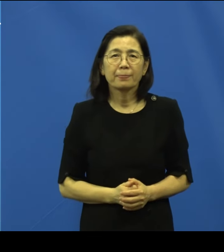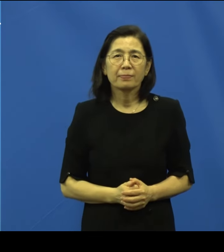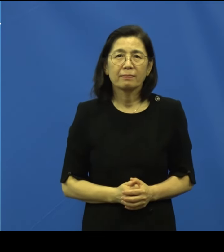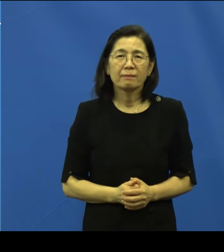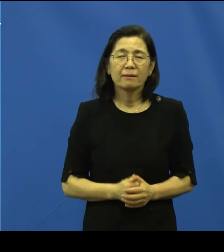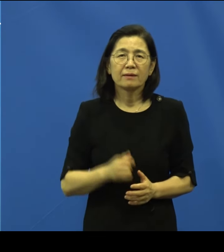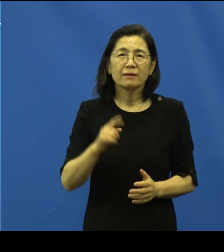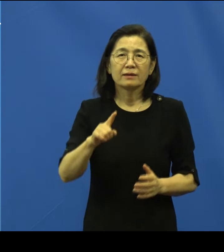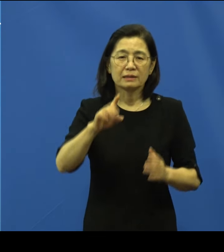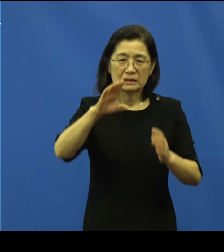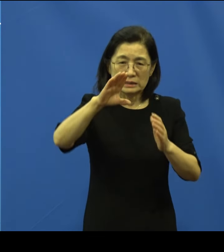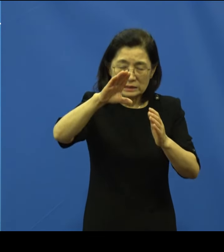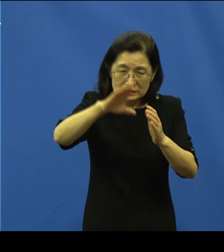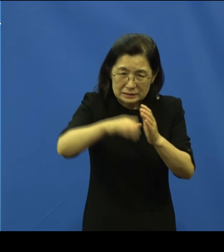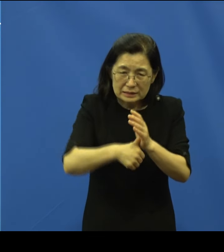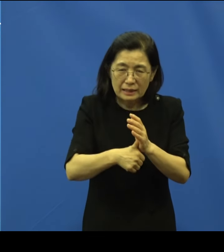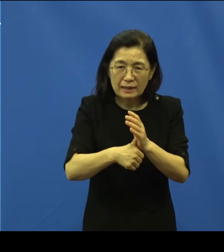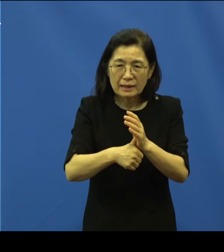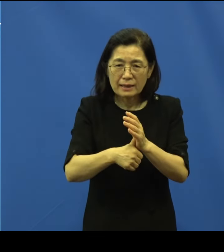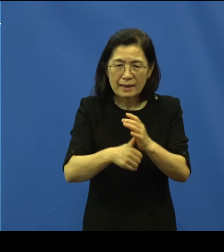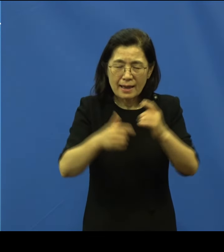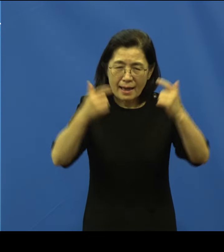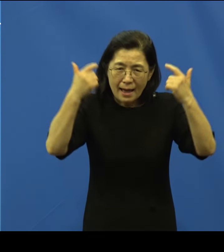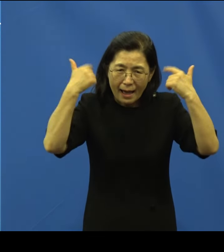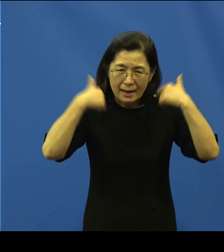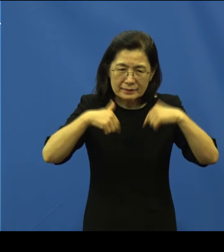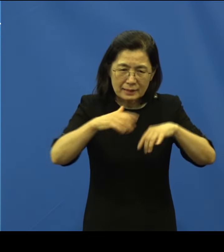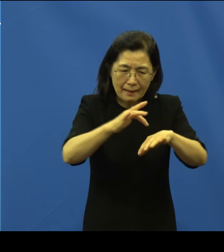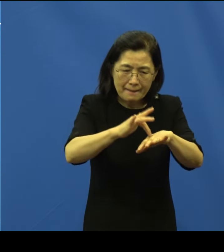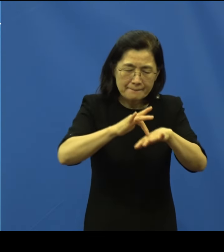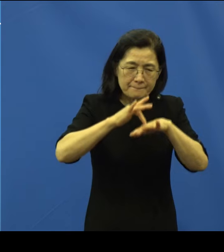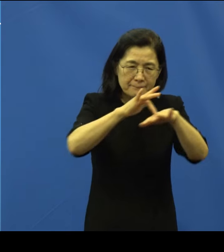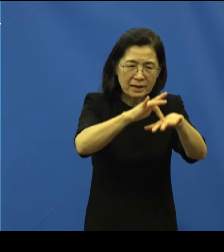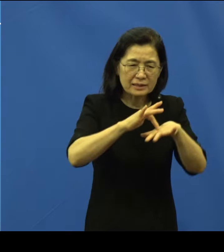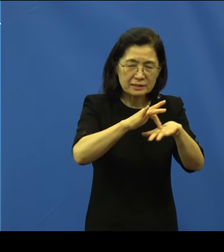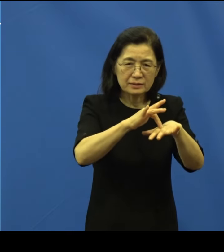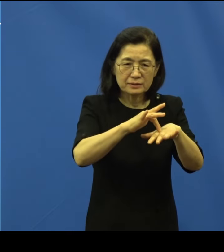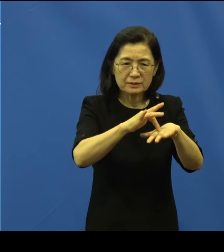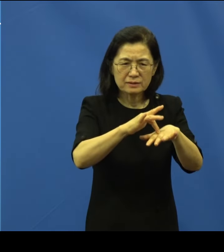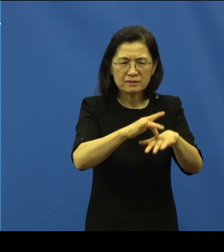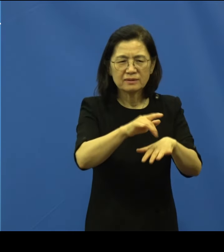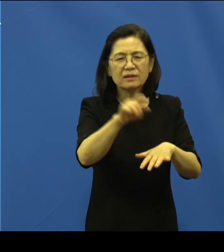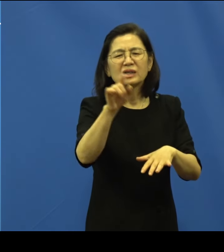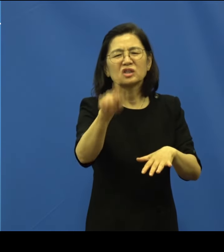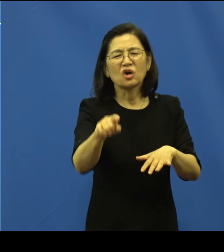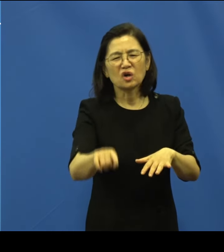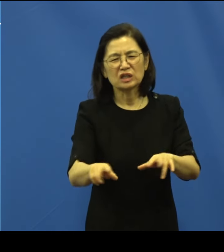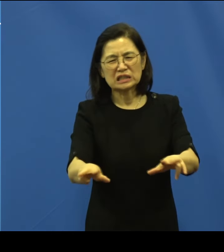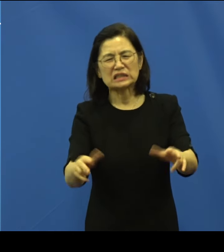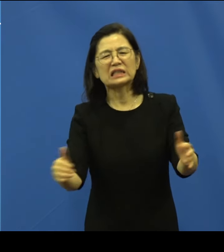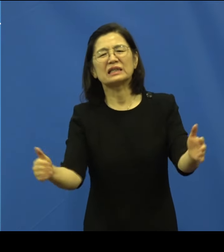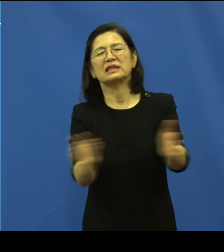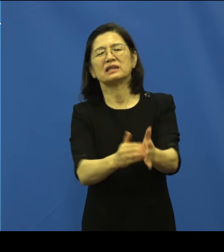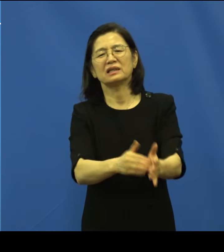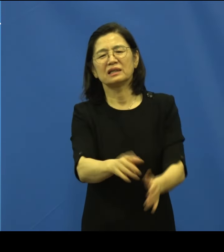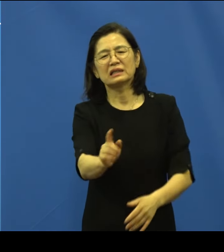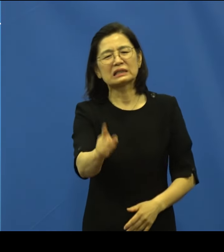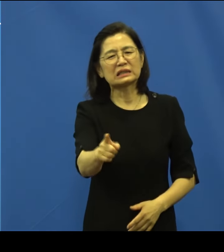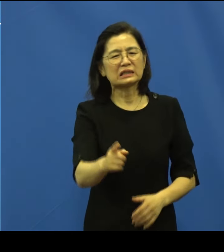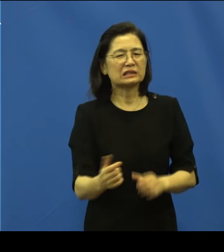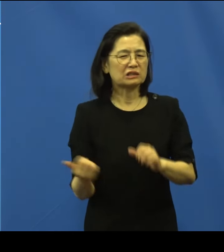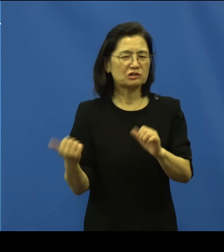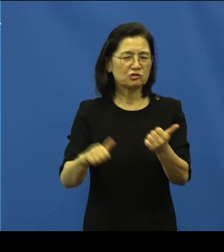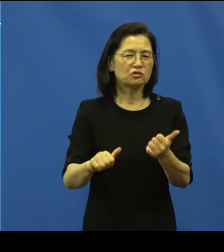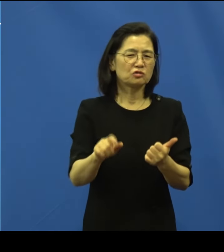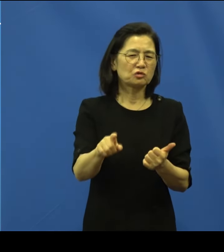그때 그런 상황에는 언제나 마귀는 우리의 귀에다가 속삭여요. 넌 이제 끝이야. 넌 이제